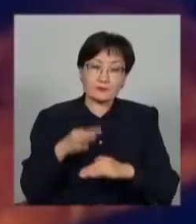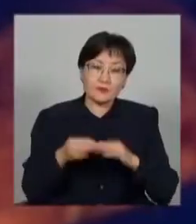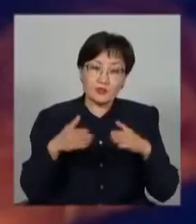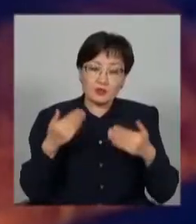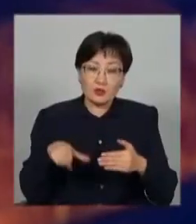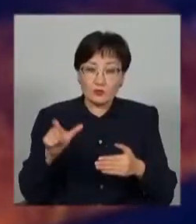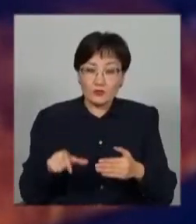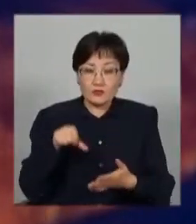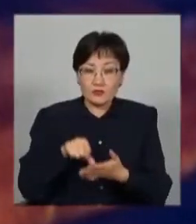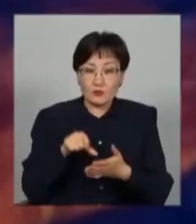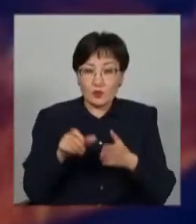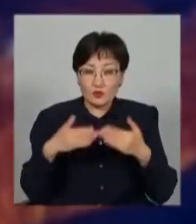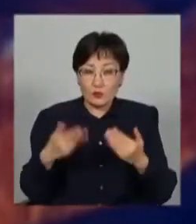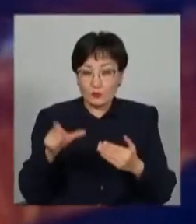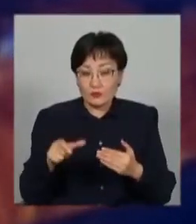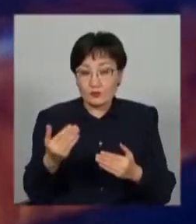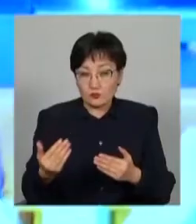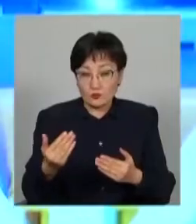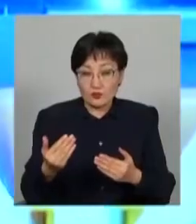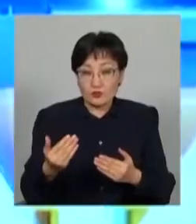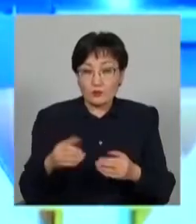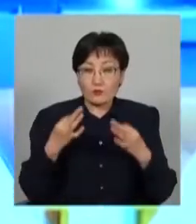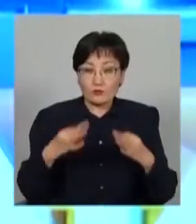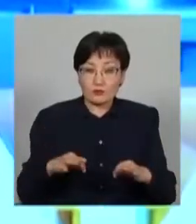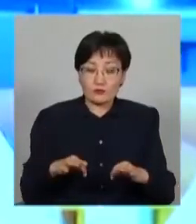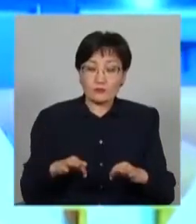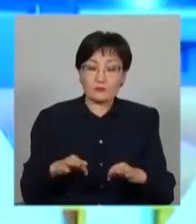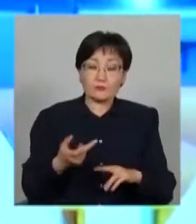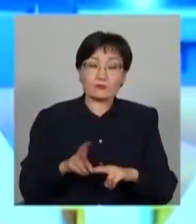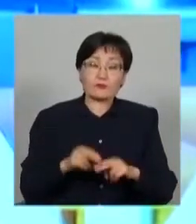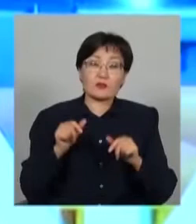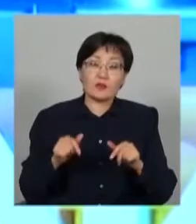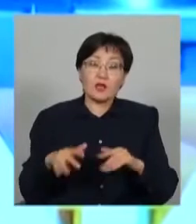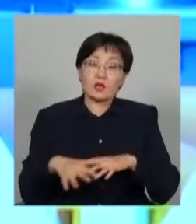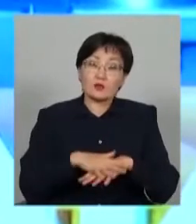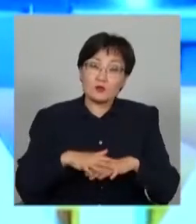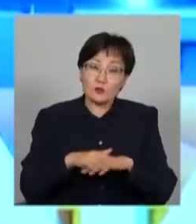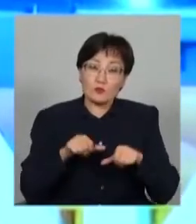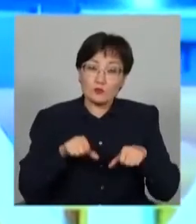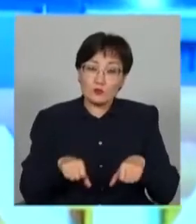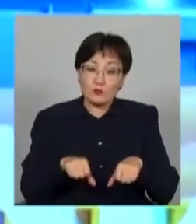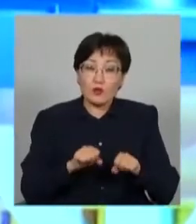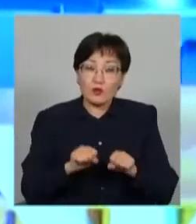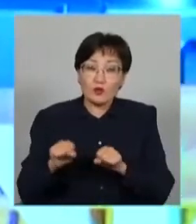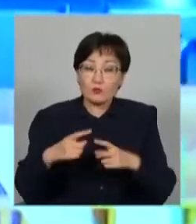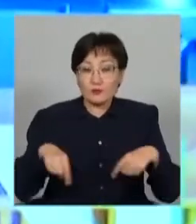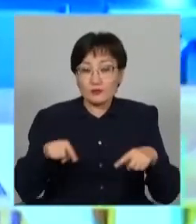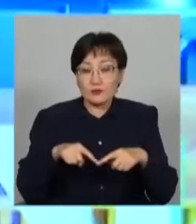адам оған қатысы жоқ адам болса міне сол жерде ол жерден оны босатып жібереді. Сондықтан да бұл жерде осы халықтың құқығын қорғау саласынан бұл